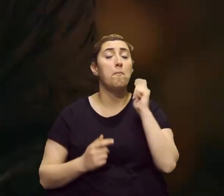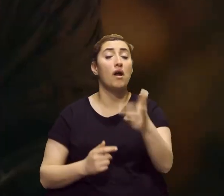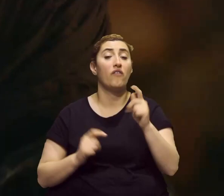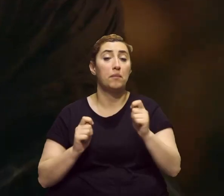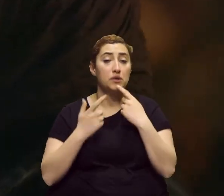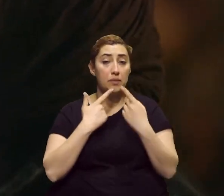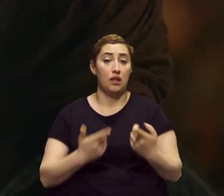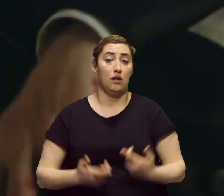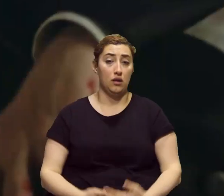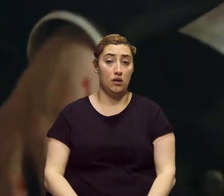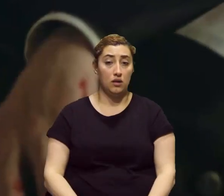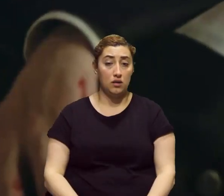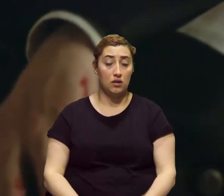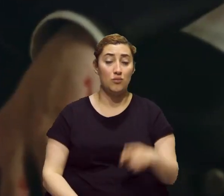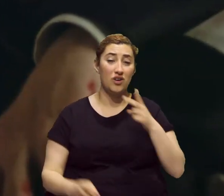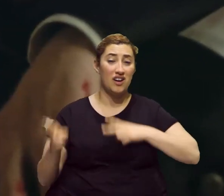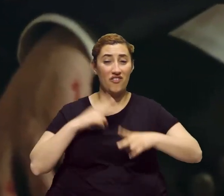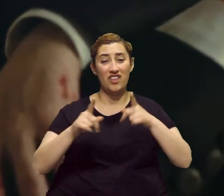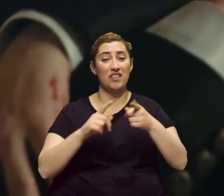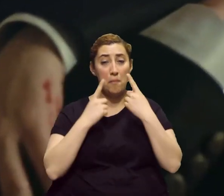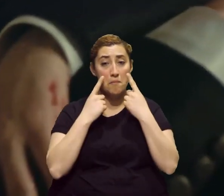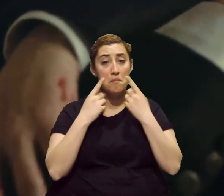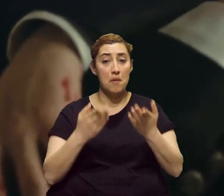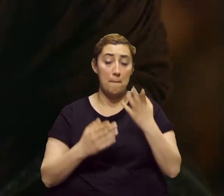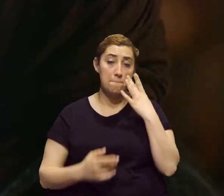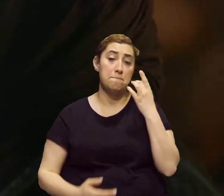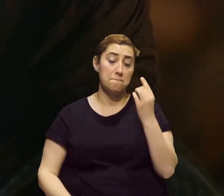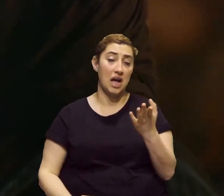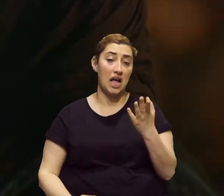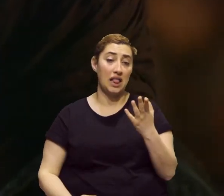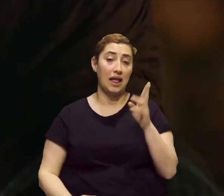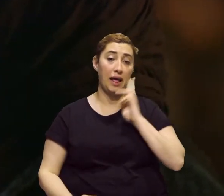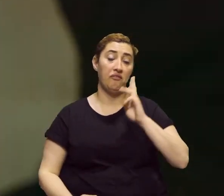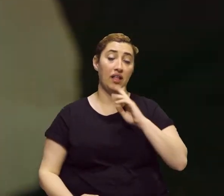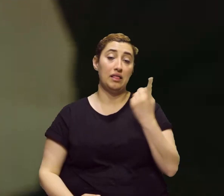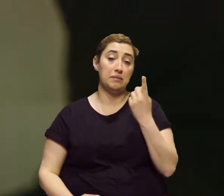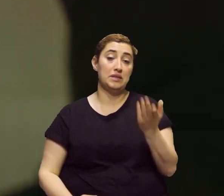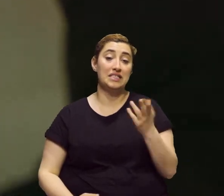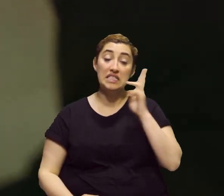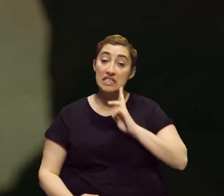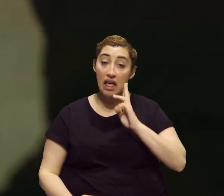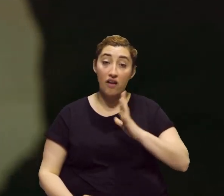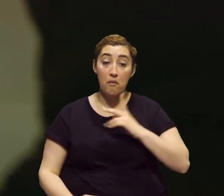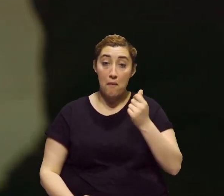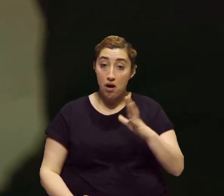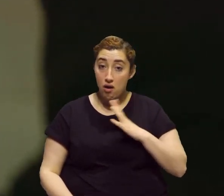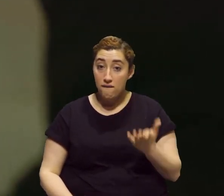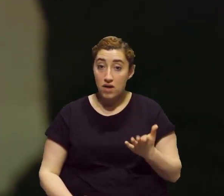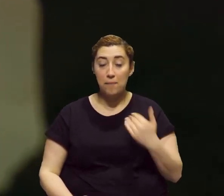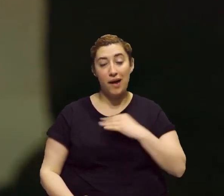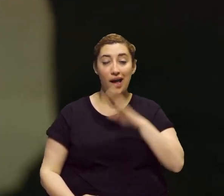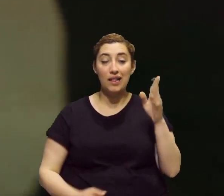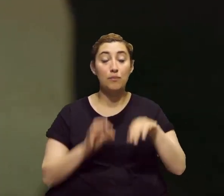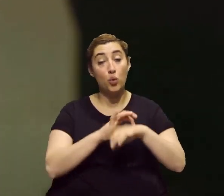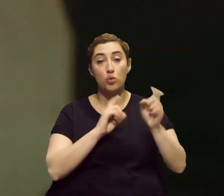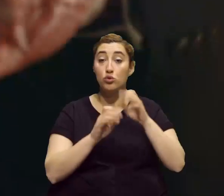para veririm dedi. Şu üstündeki kılık kıyafete bak. Belli ki Beyzade takımından. Zengin, paralı. Ben gidip